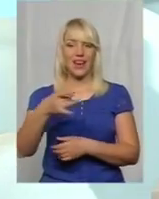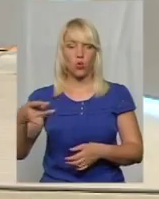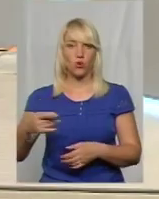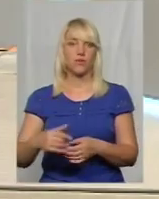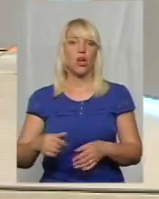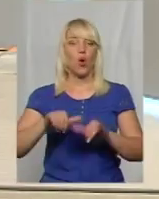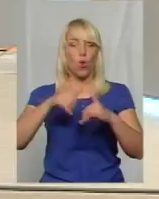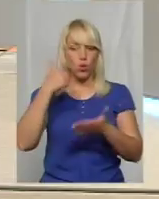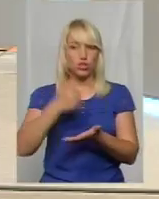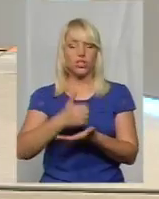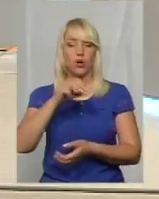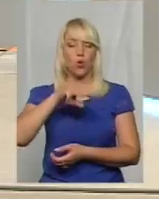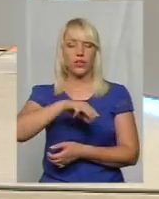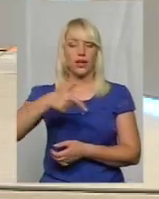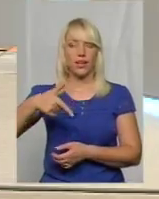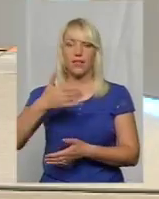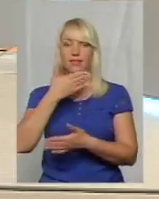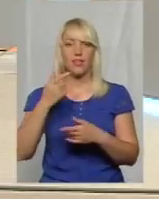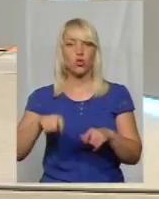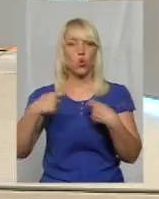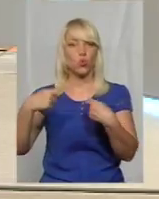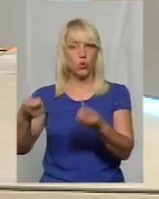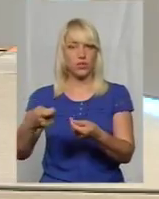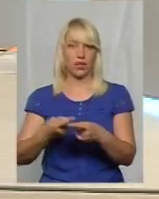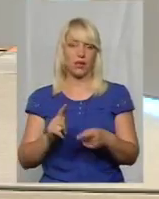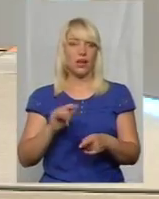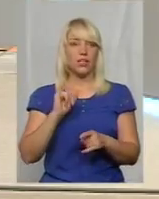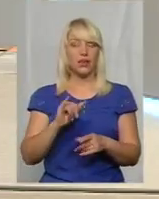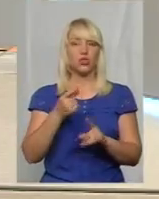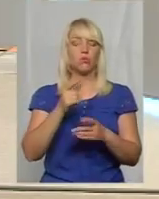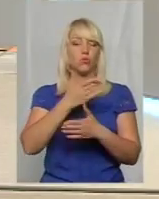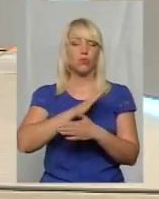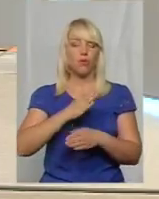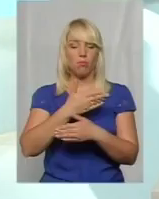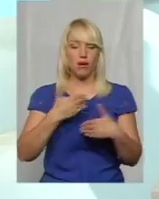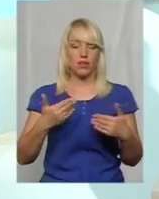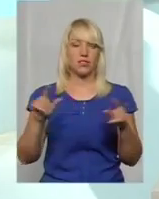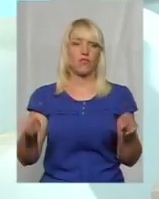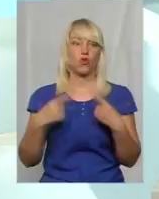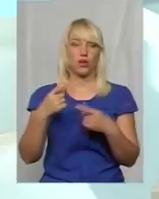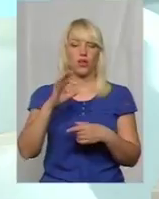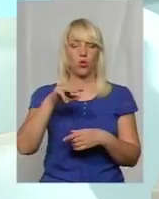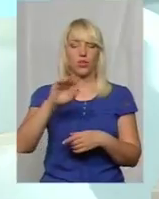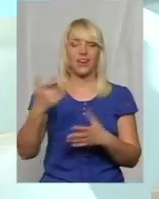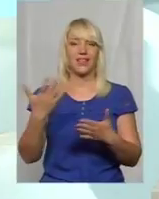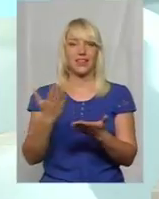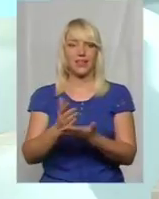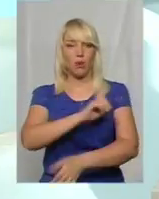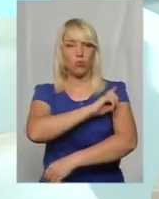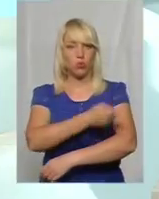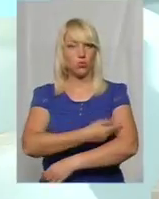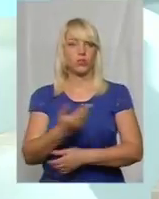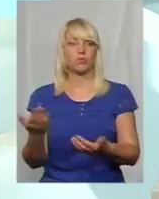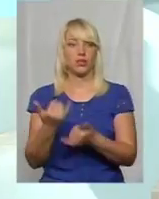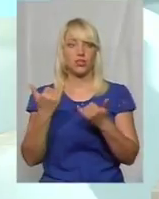очільники ОТГ сьогодні не доносять, можливо, що чому ми сьогодні розглядаємо і створили ці ОТГ, які є потужними, да? Які